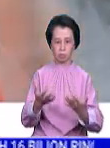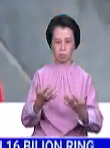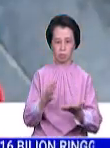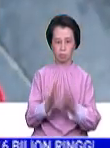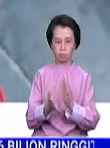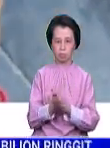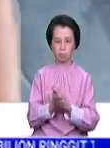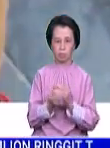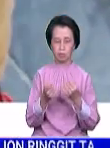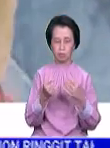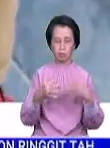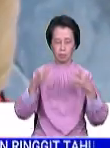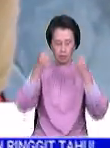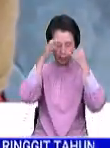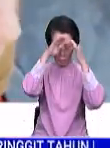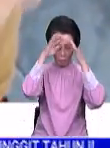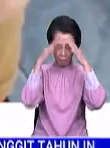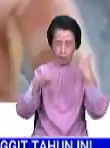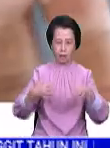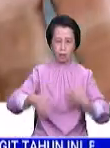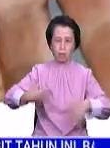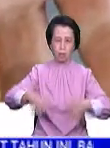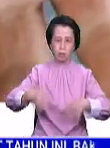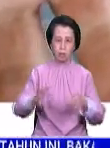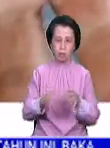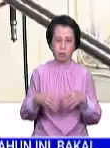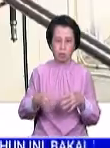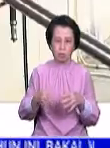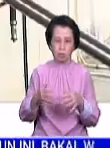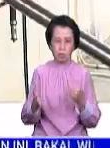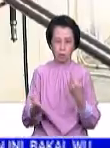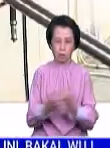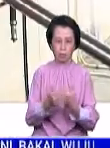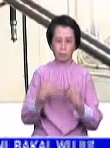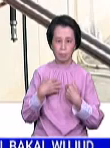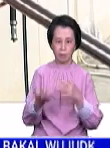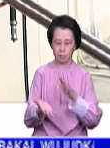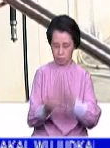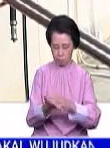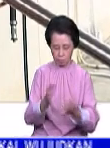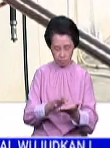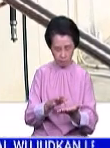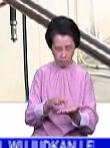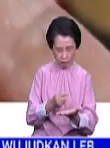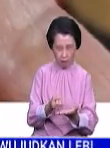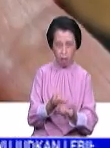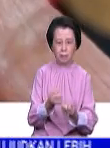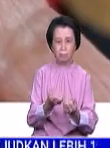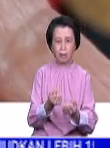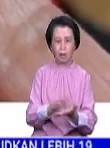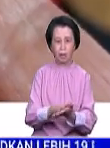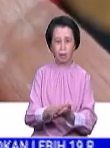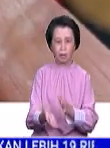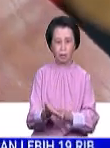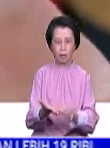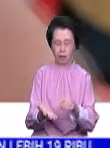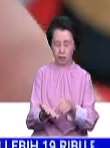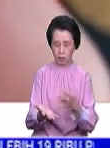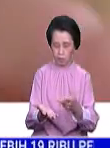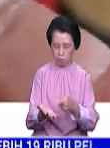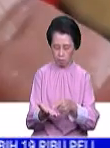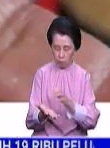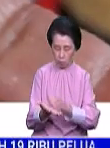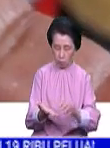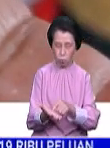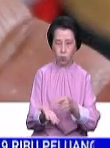jadi macam cepat cemas. Okay? Sampai kami sanitize tangan kami berlebihan, sampai